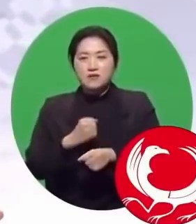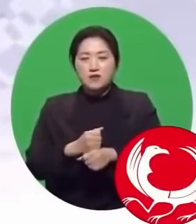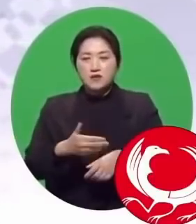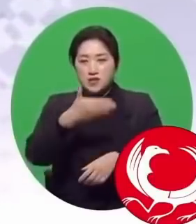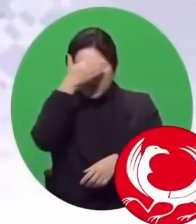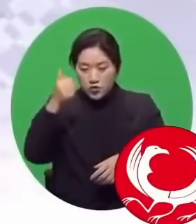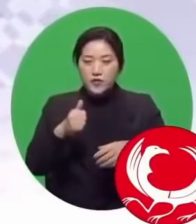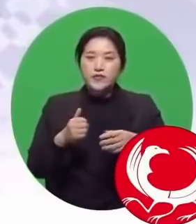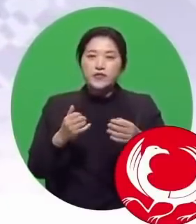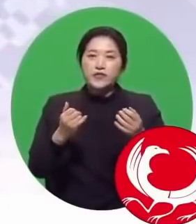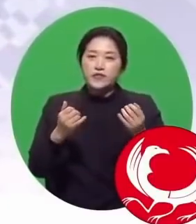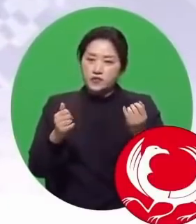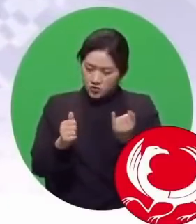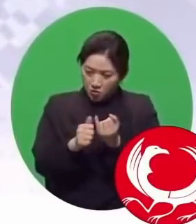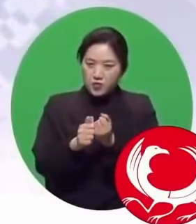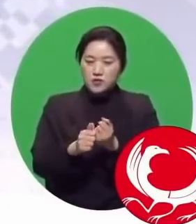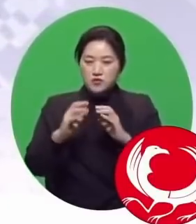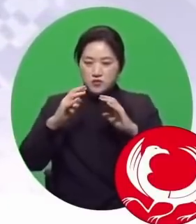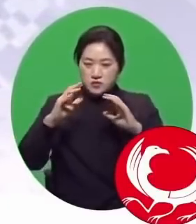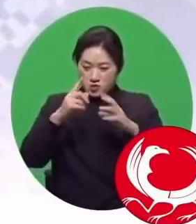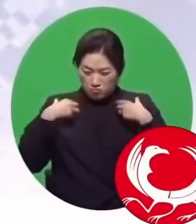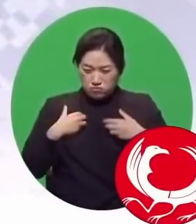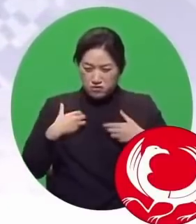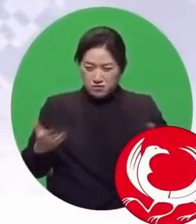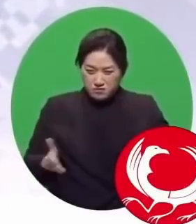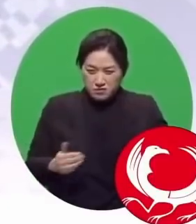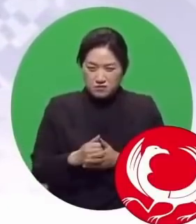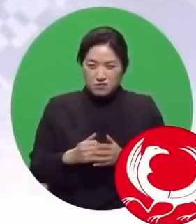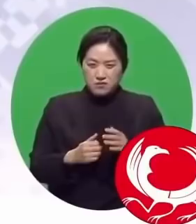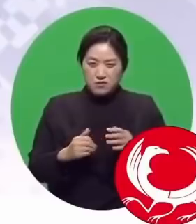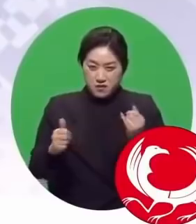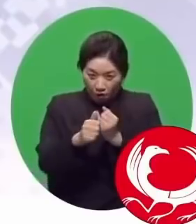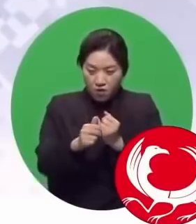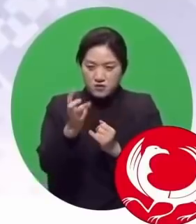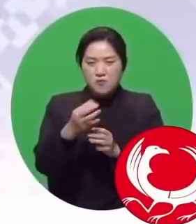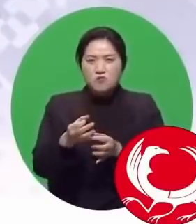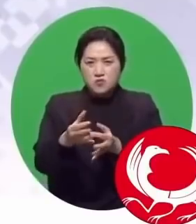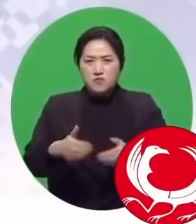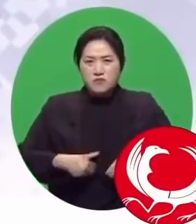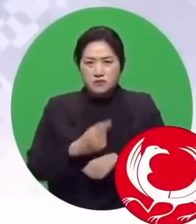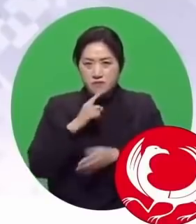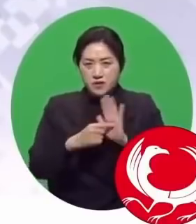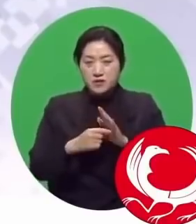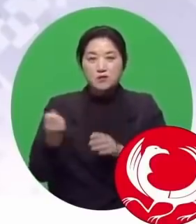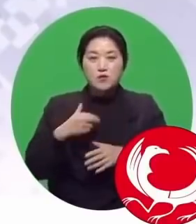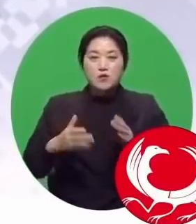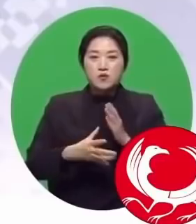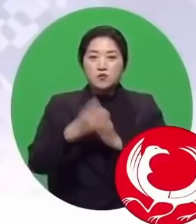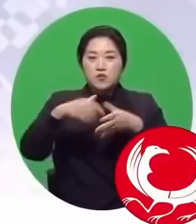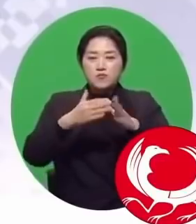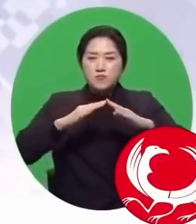우리가 국가적으로 나서야겠다. 3억씩 줘야 된다. 이렇게 공약을 했었습니다. 통일부 폐지도 제가 주장했던